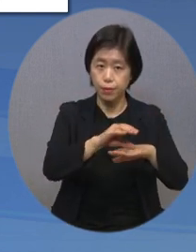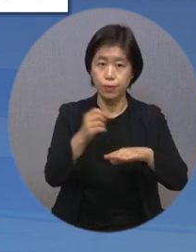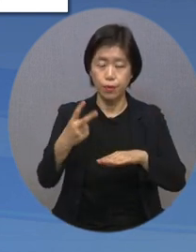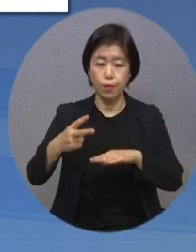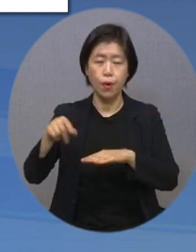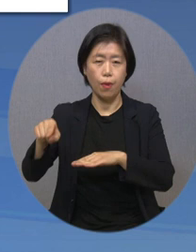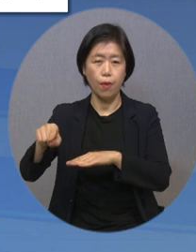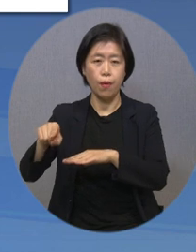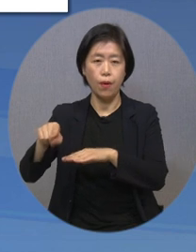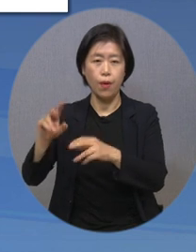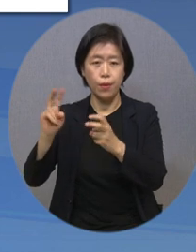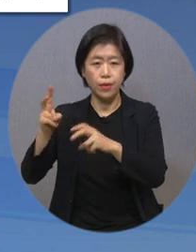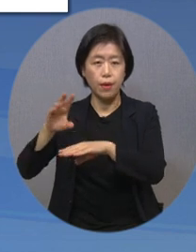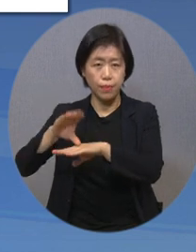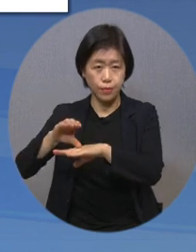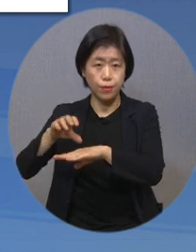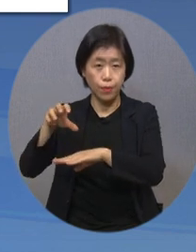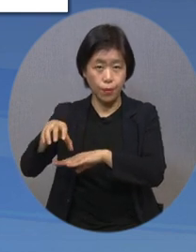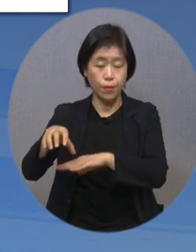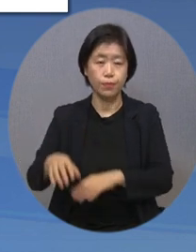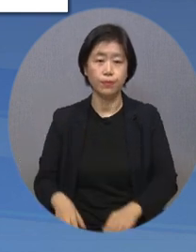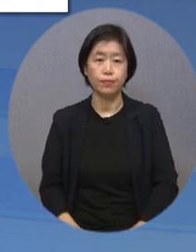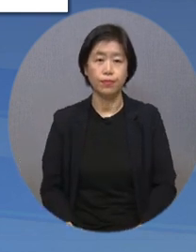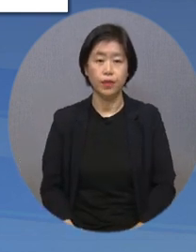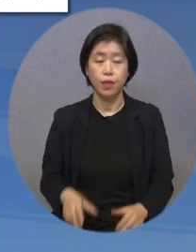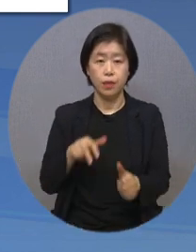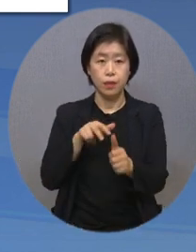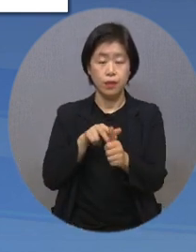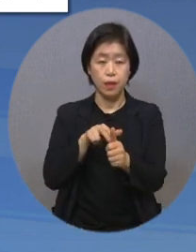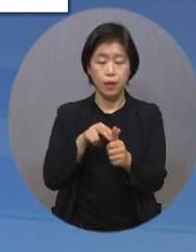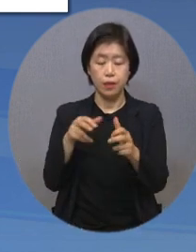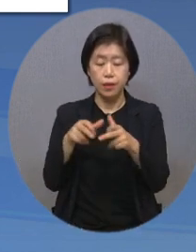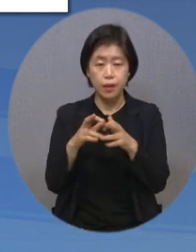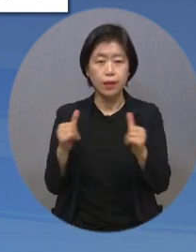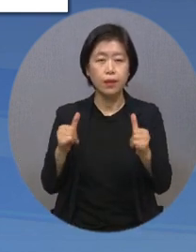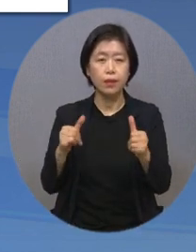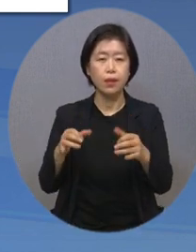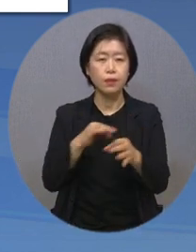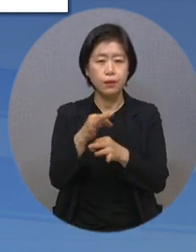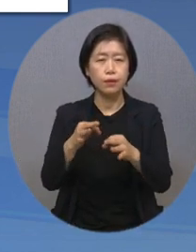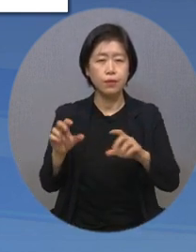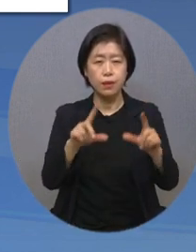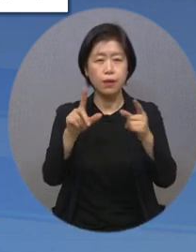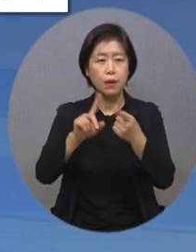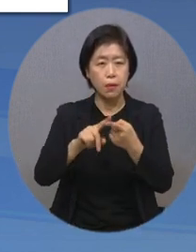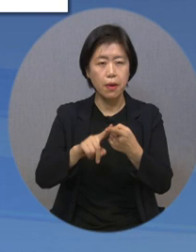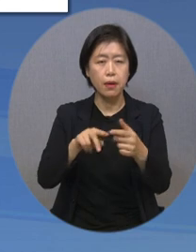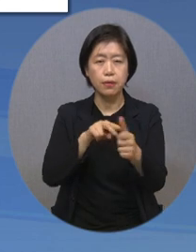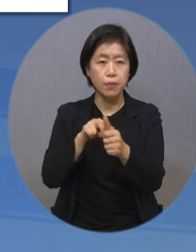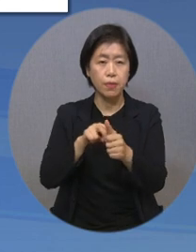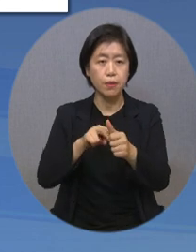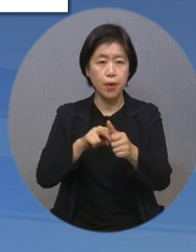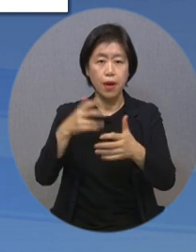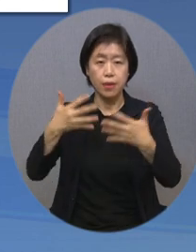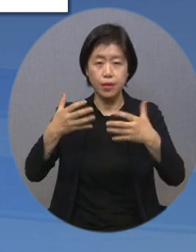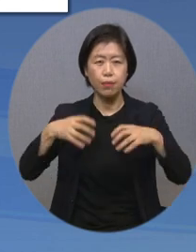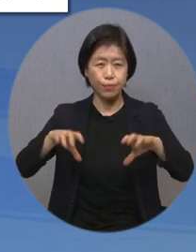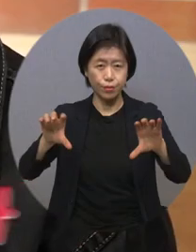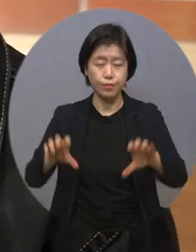공식 브랜드 미디어 토스피드에 장애인의 금융생활을 주제로 다룬 콘텐츠를 각각 게재한다고